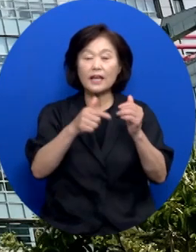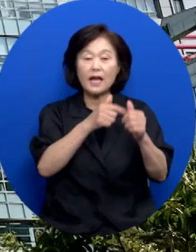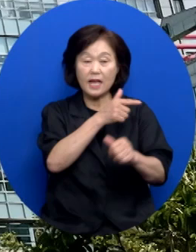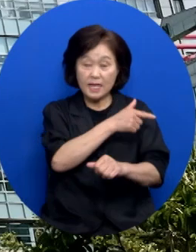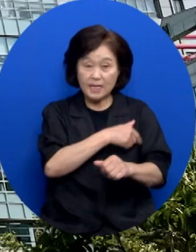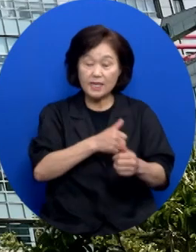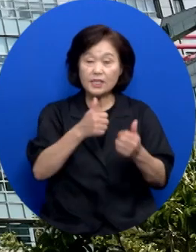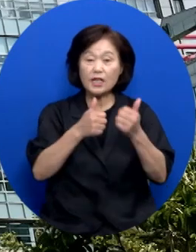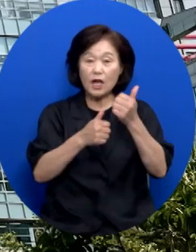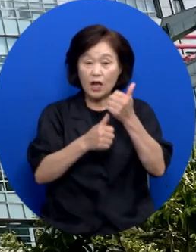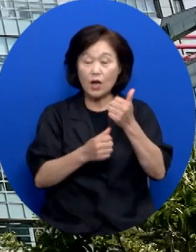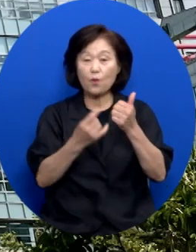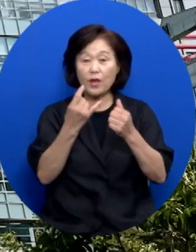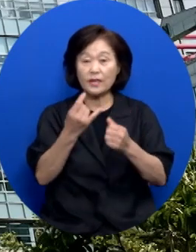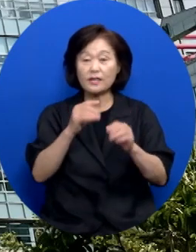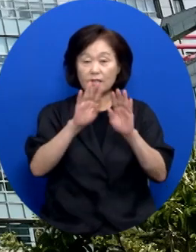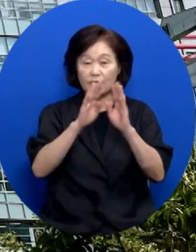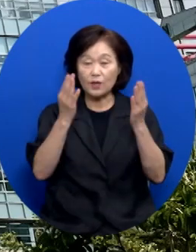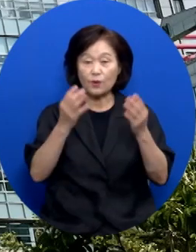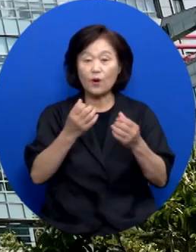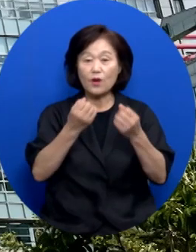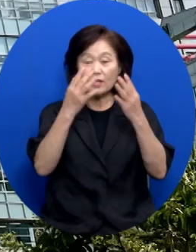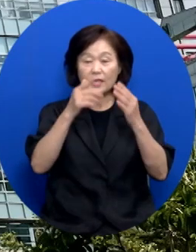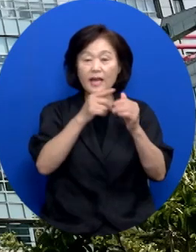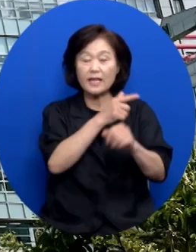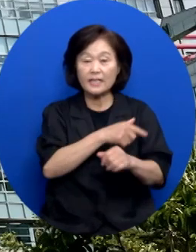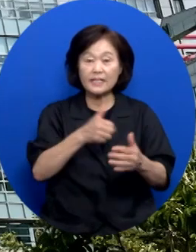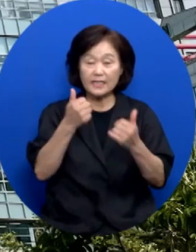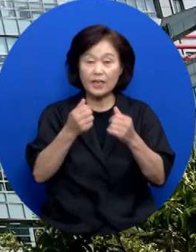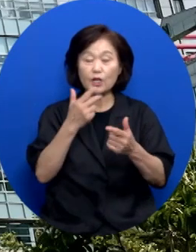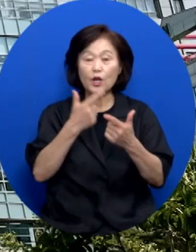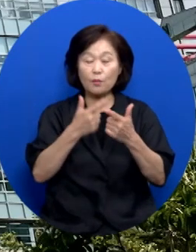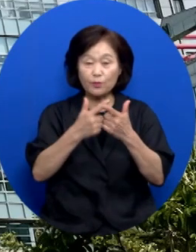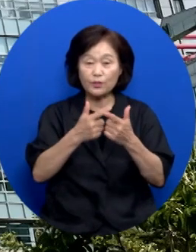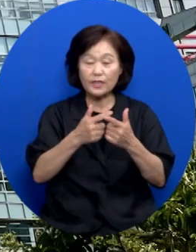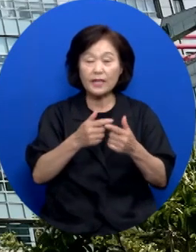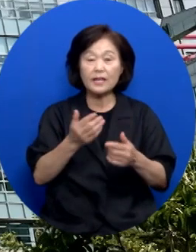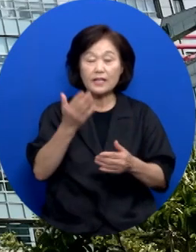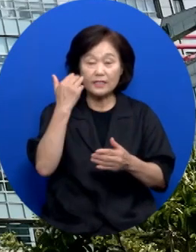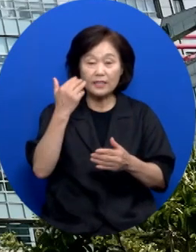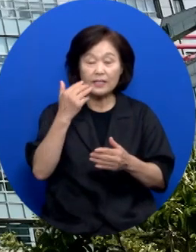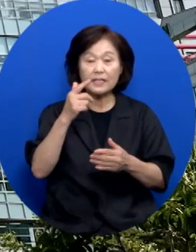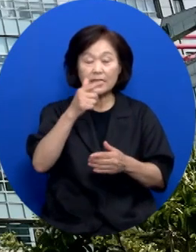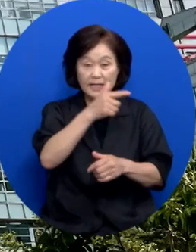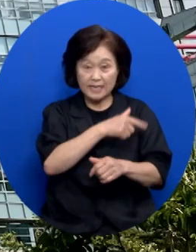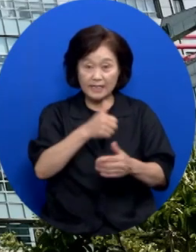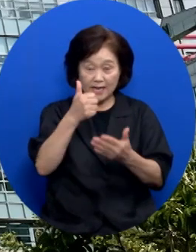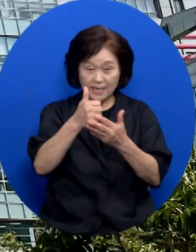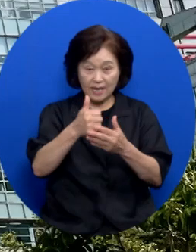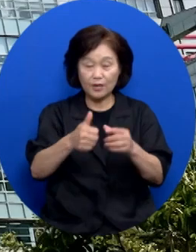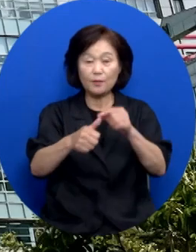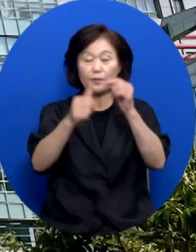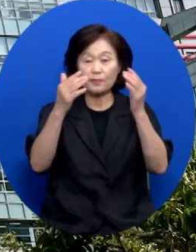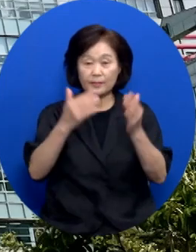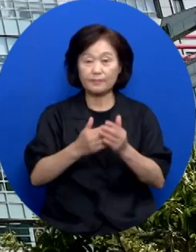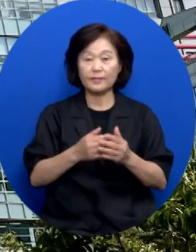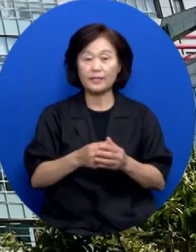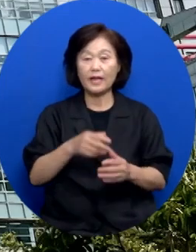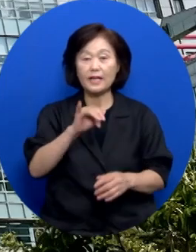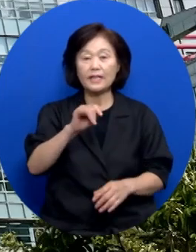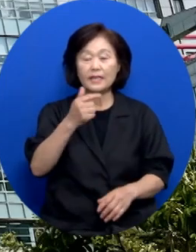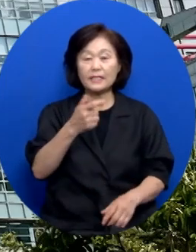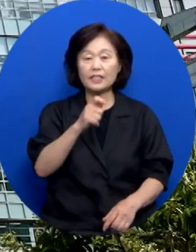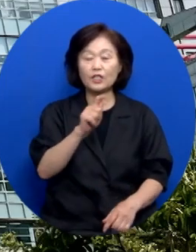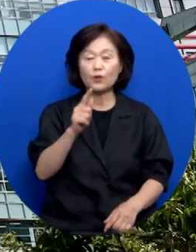열고 신임 이사장에 신관우 부산 YMCA 증경 이사장을 선출했습니다. 신관우 신임